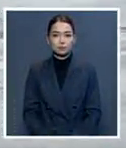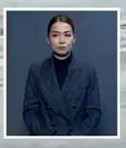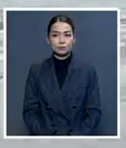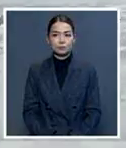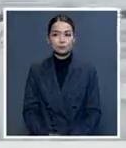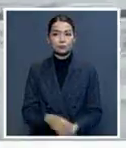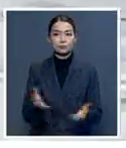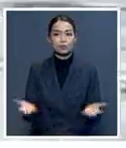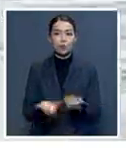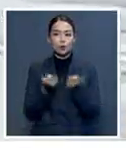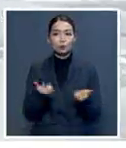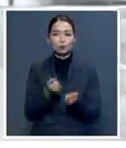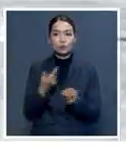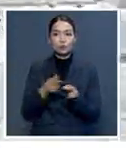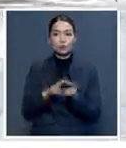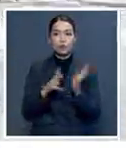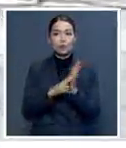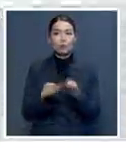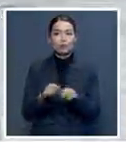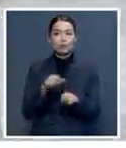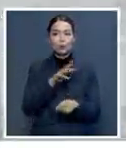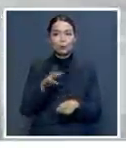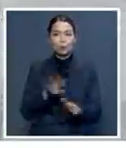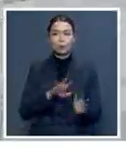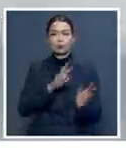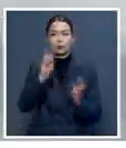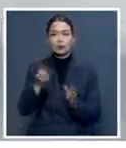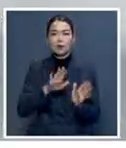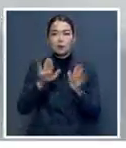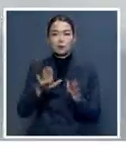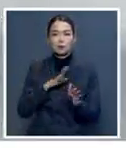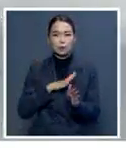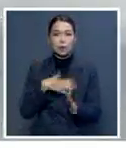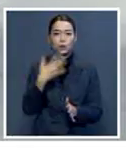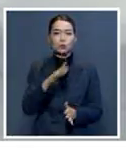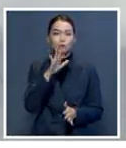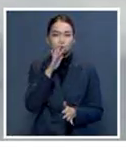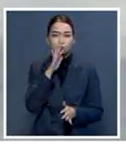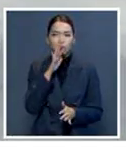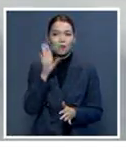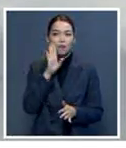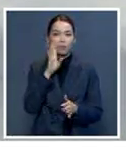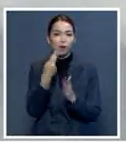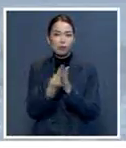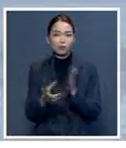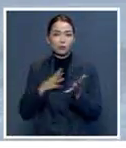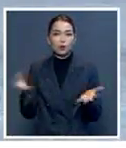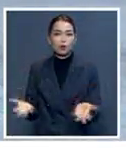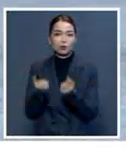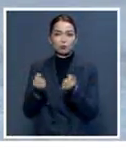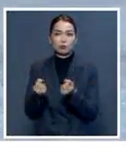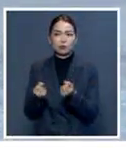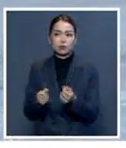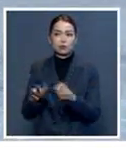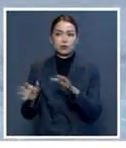Құтқарушылар оқиға орнына 8 минутта жеткен. Ұжымдаса қимылдап, 57 жастағы ер адамды мұз астынан алып шықты. Мұз